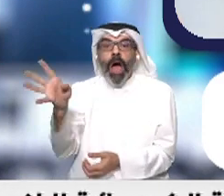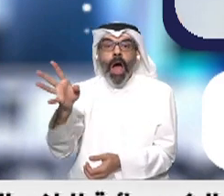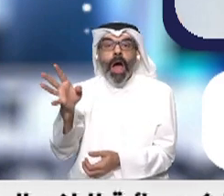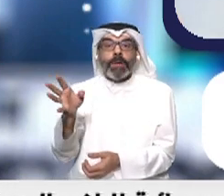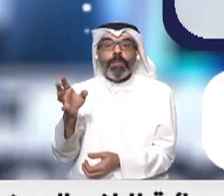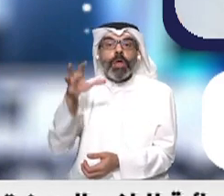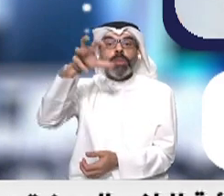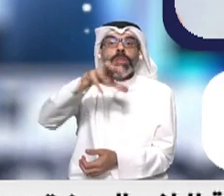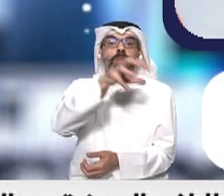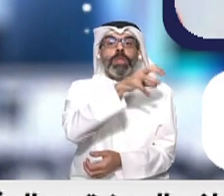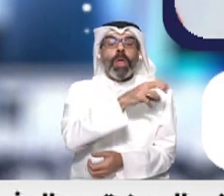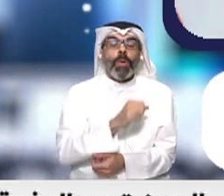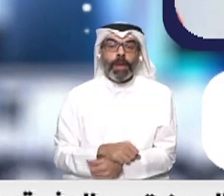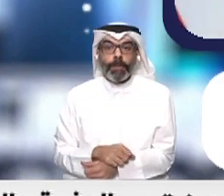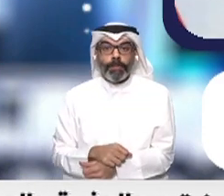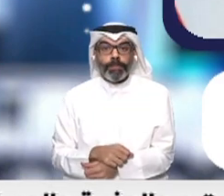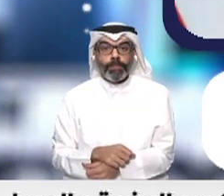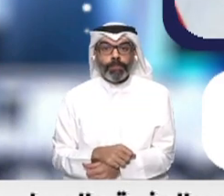وفصيل هذا أو ذاك.